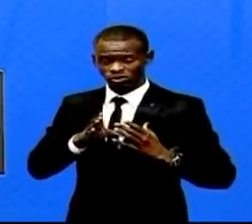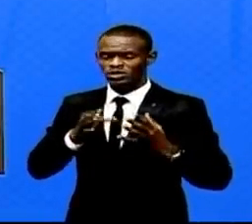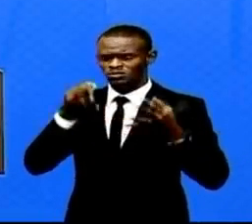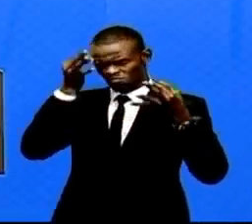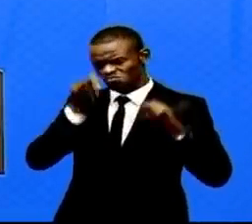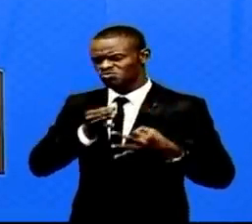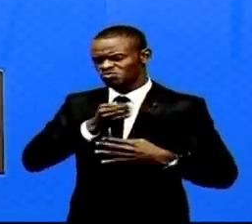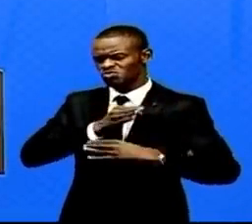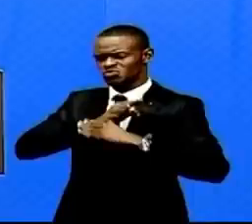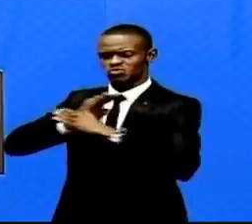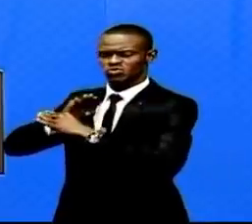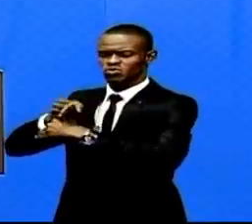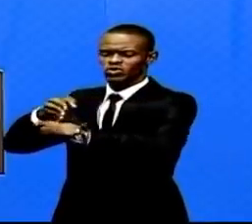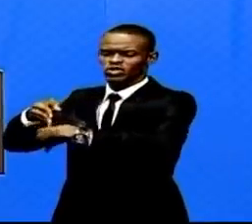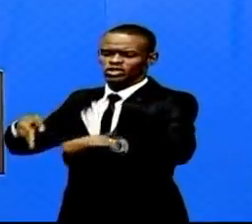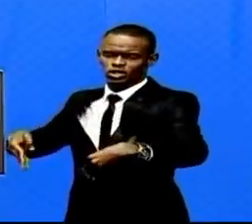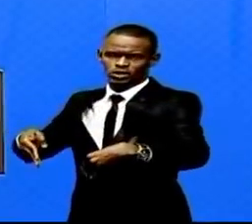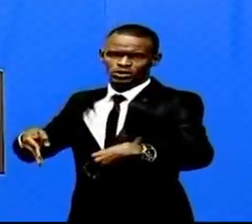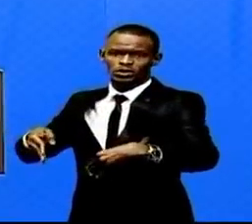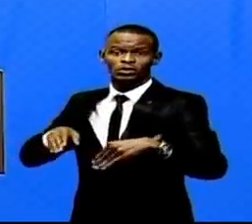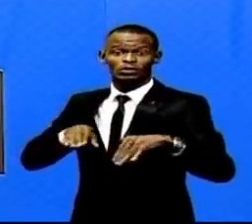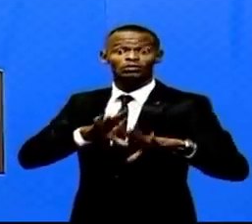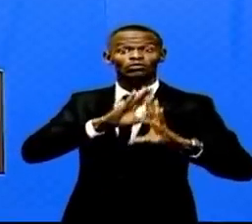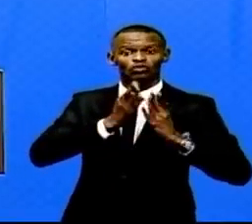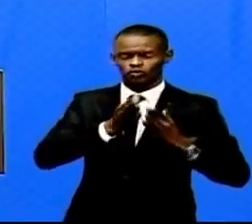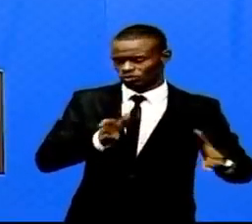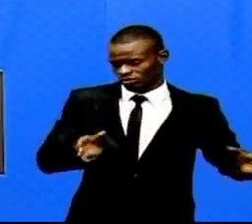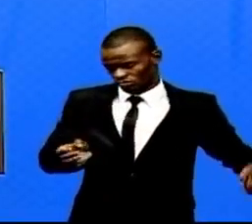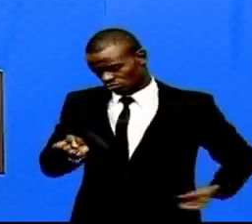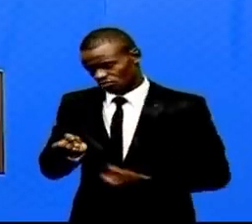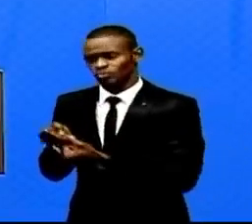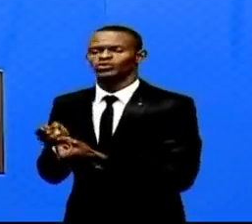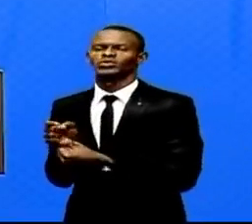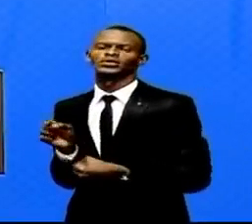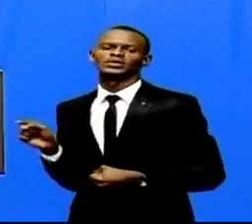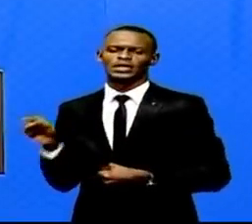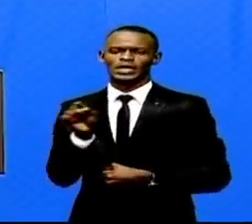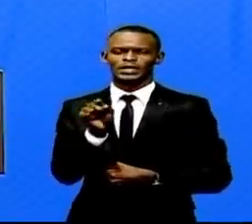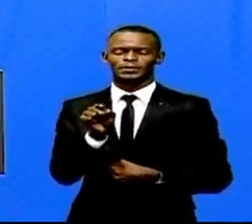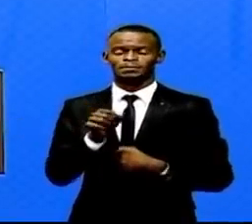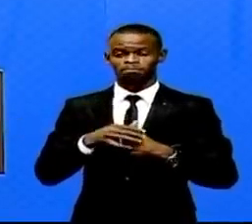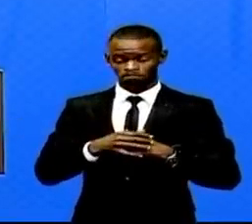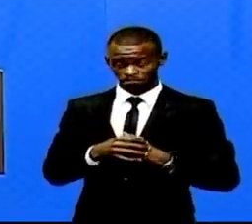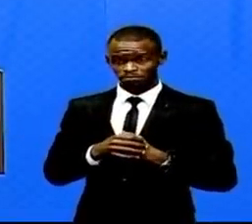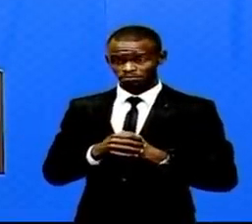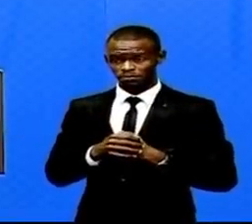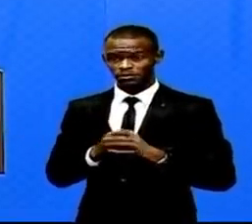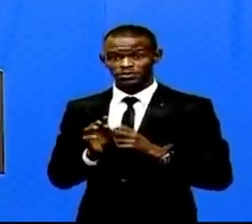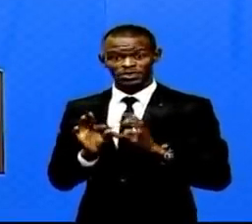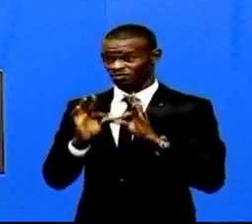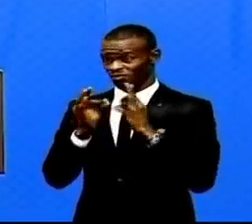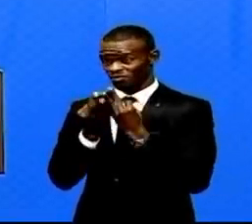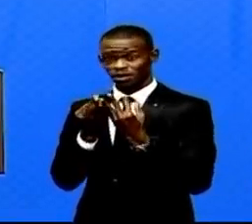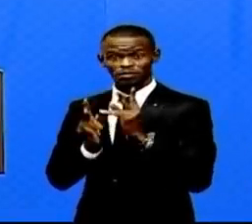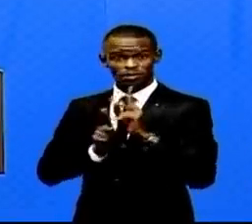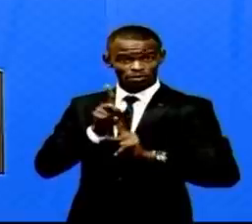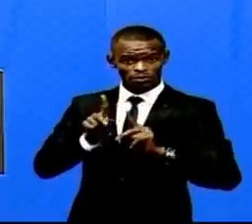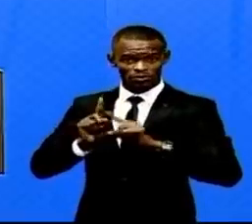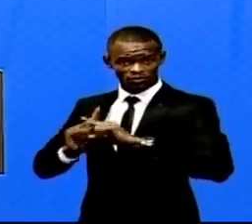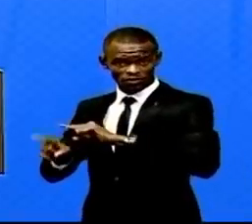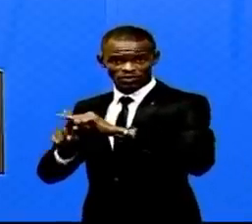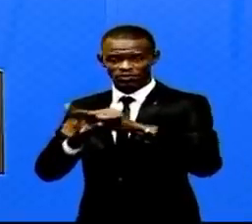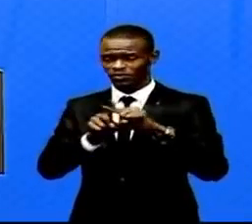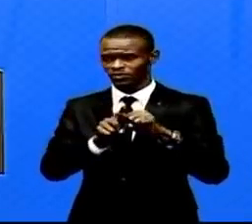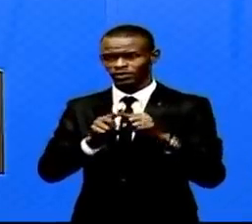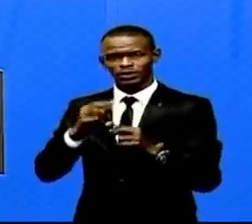serment. Aux compatriotes actuellement victimes de ces actes barbares, de ces forces négatives et terroristes,